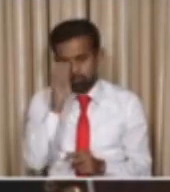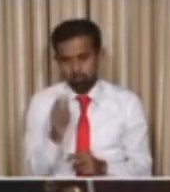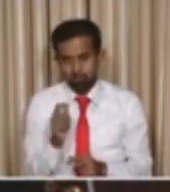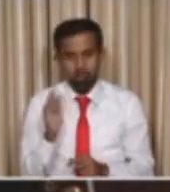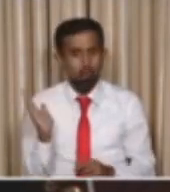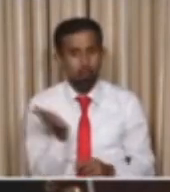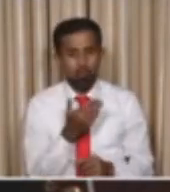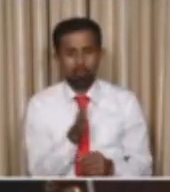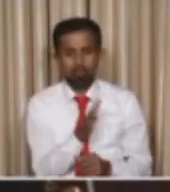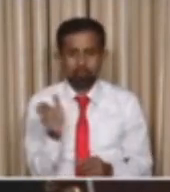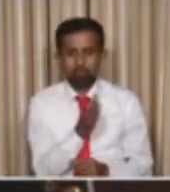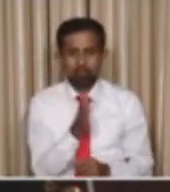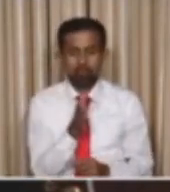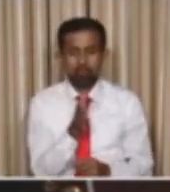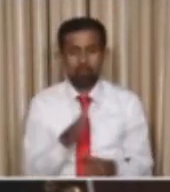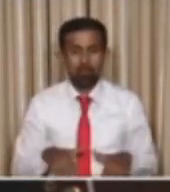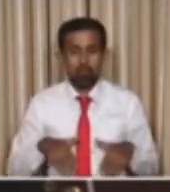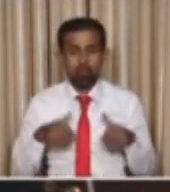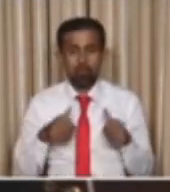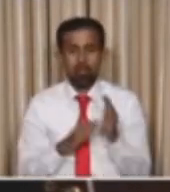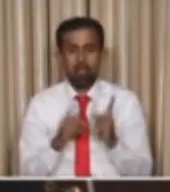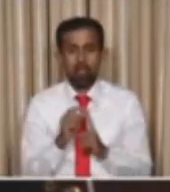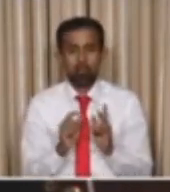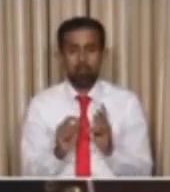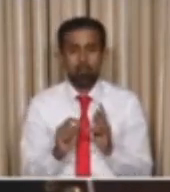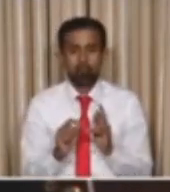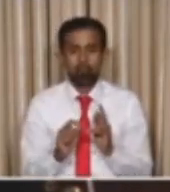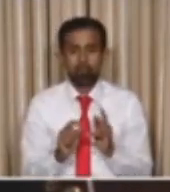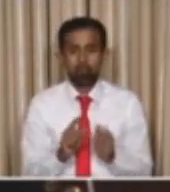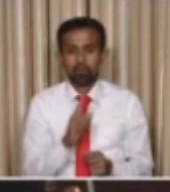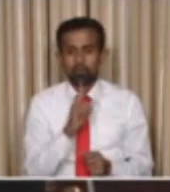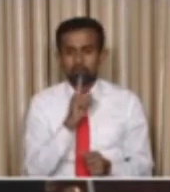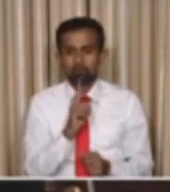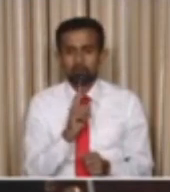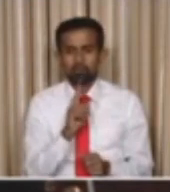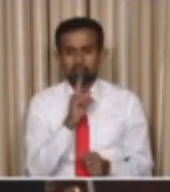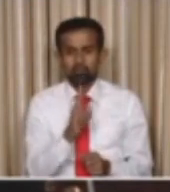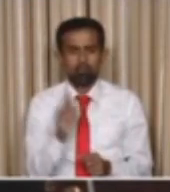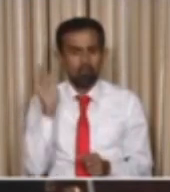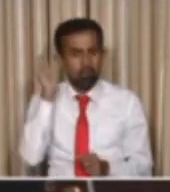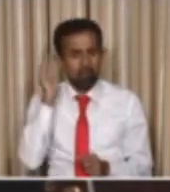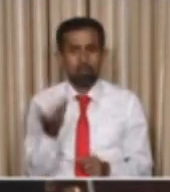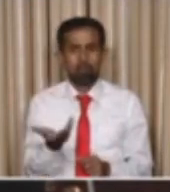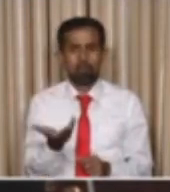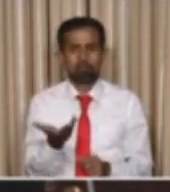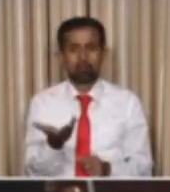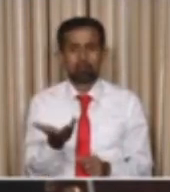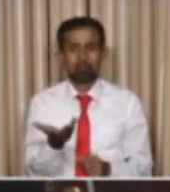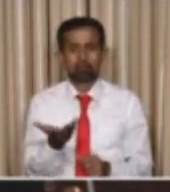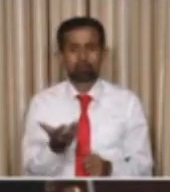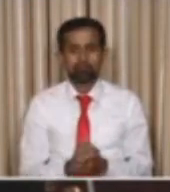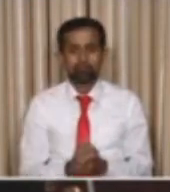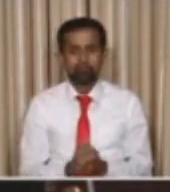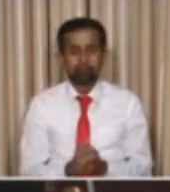සිද්ධ වෙන අතරවාරේ මේ සෞඛ්‍ය අමාත්‍යාංශයෙන් බීරි අලියන්ට mona vidira katha karat eka ehenne nathi gaanata thama